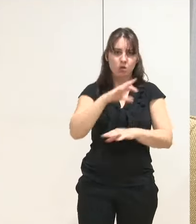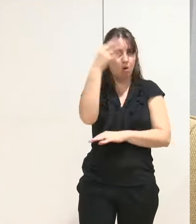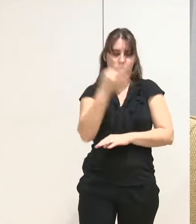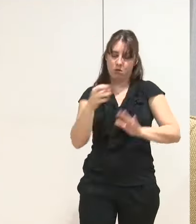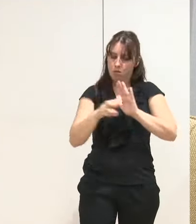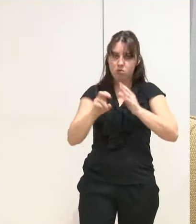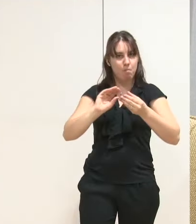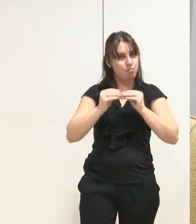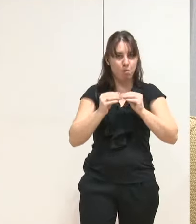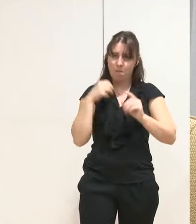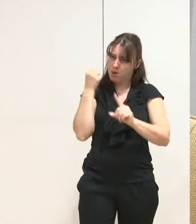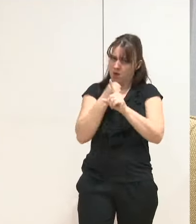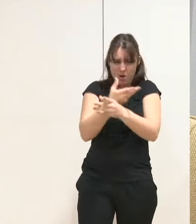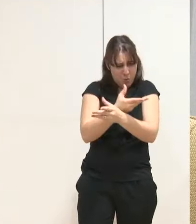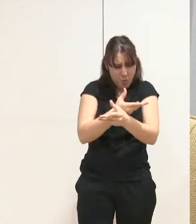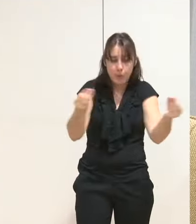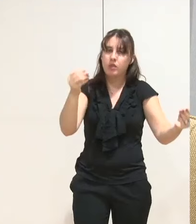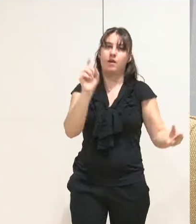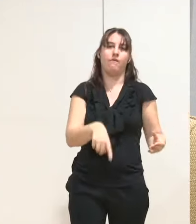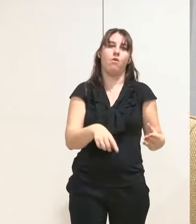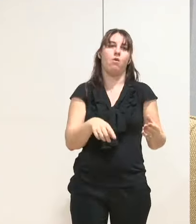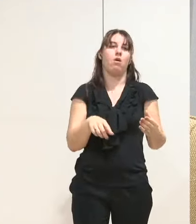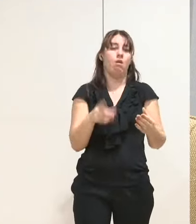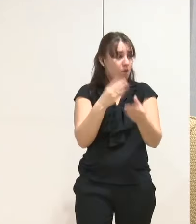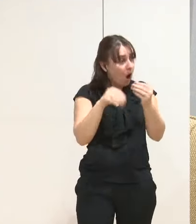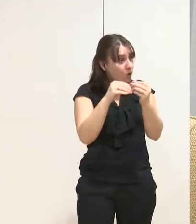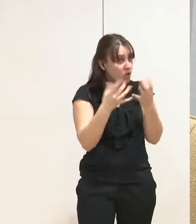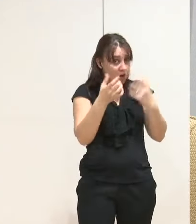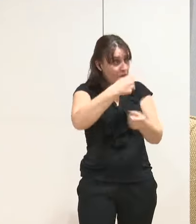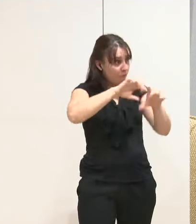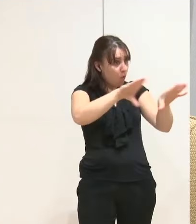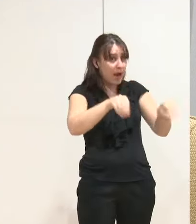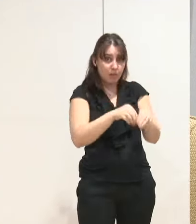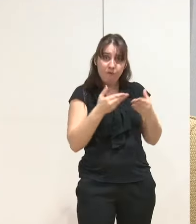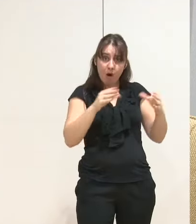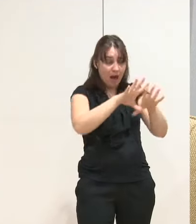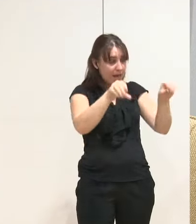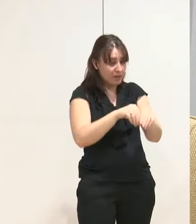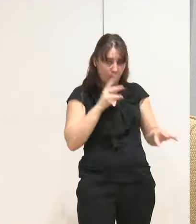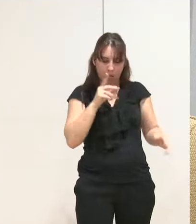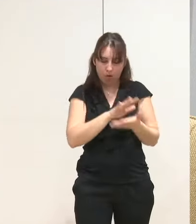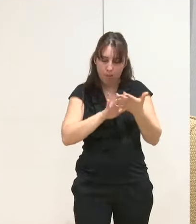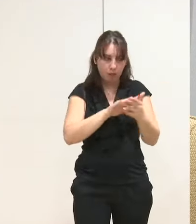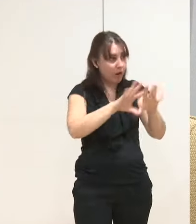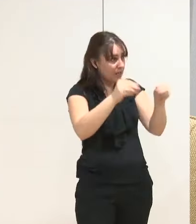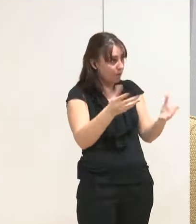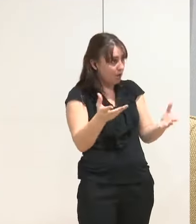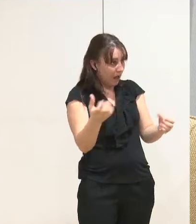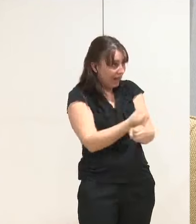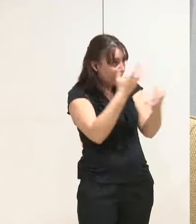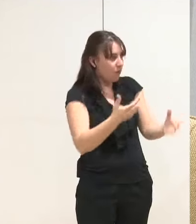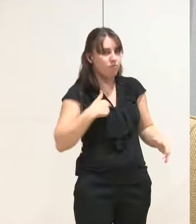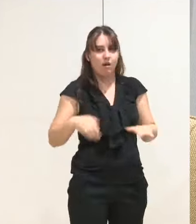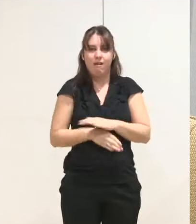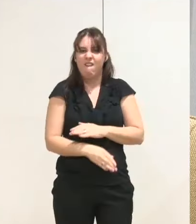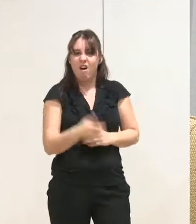Grenble qu'il faut combattre et même je vous dire quelque chose moi j'aimerais que vous réussiss vous réussissiez pardon je suis pas là pour en me disant pourvu qu'il se foire